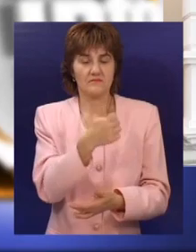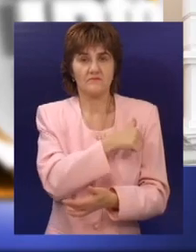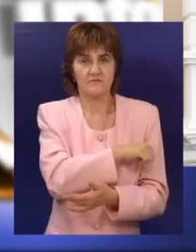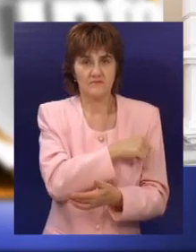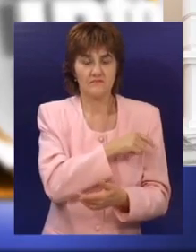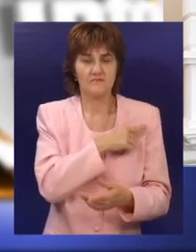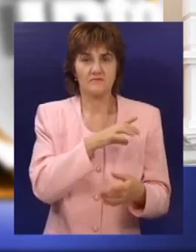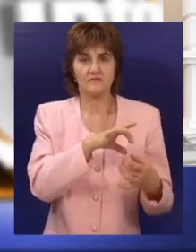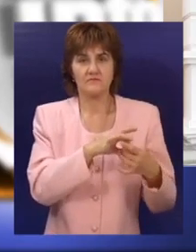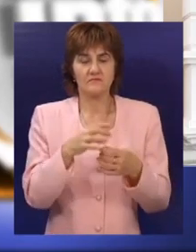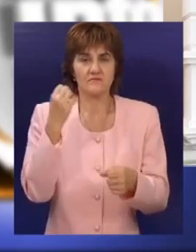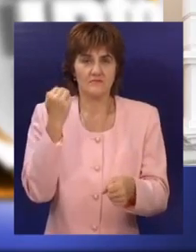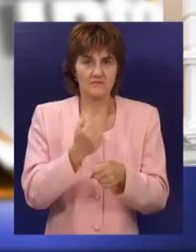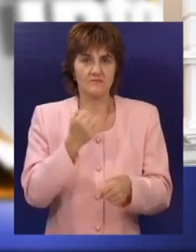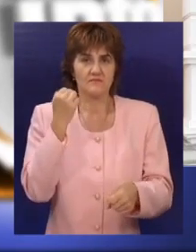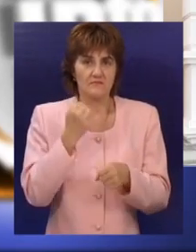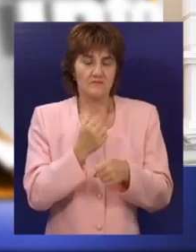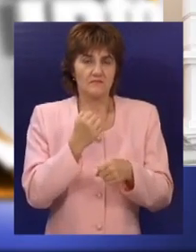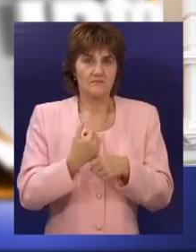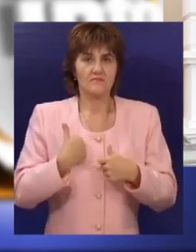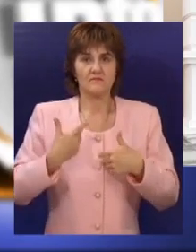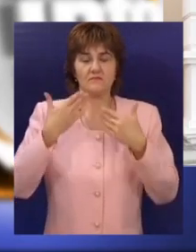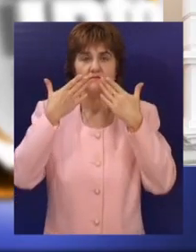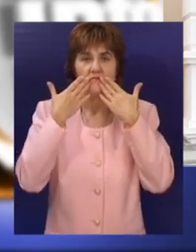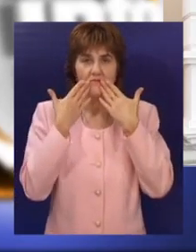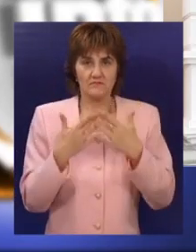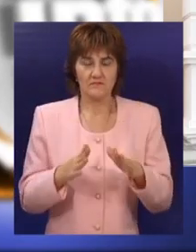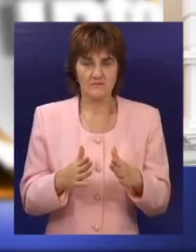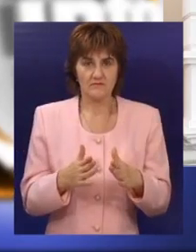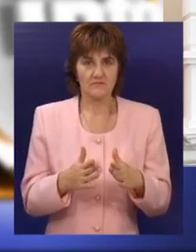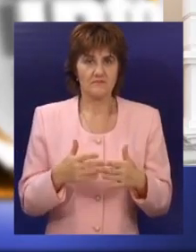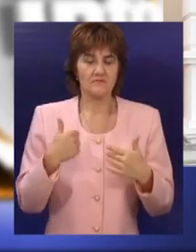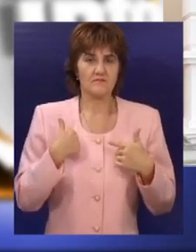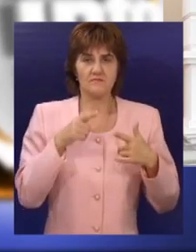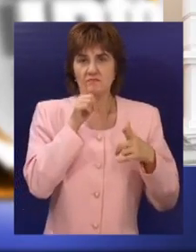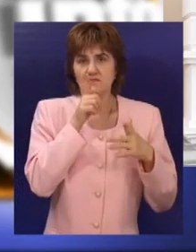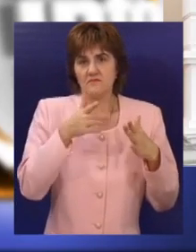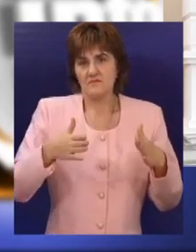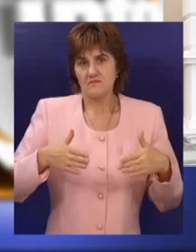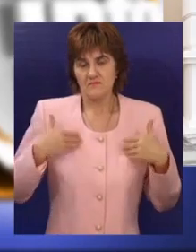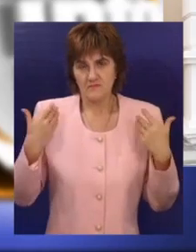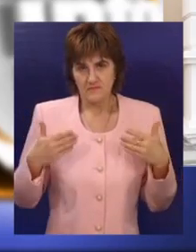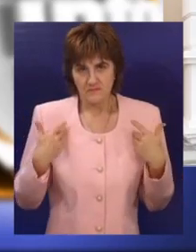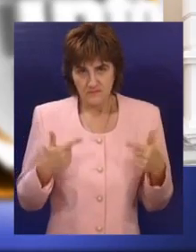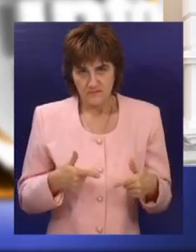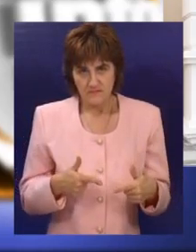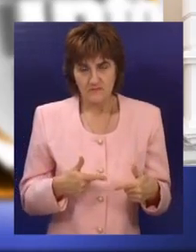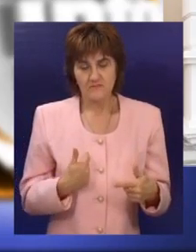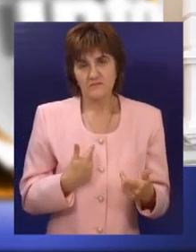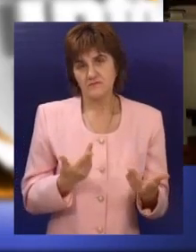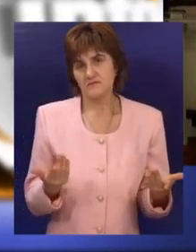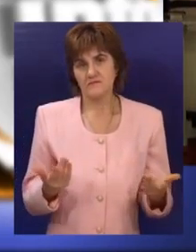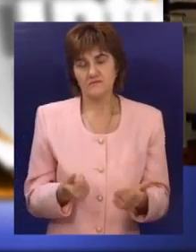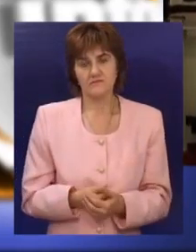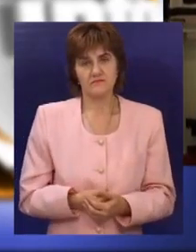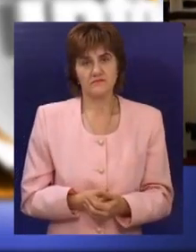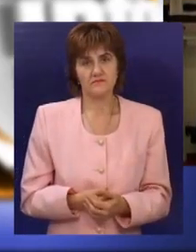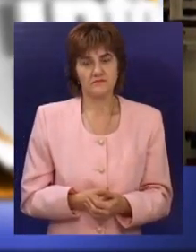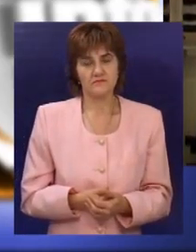jednog upornog i sigurnog rada, ako je urodilo ovim plodom za čitav grad, mene to posebno raduje i nemam više tu šta da vam